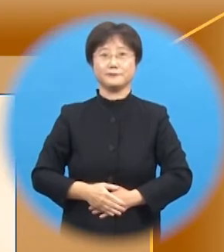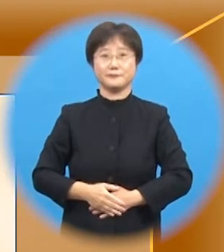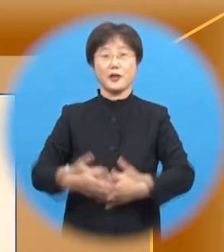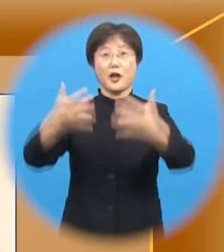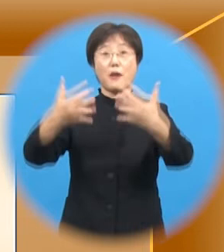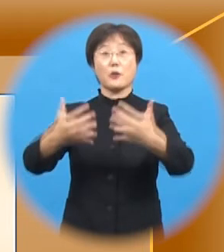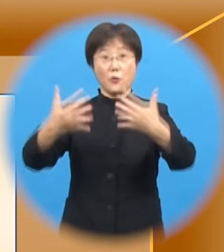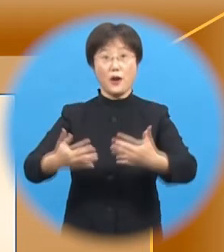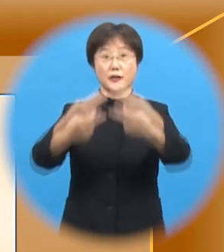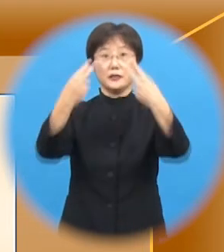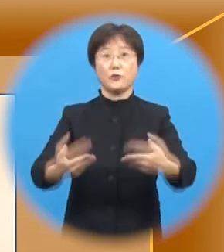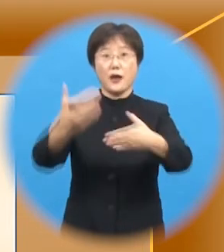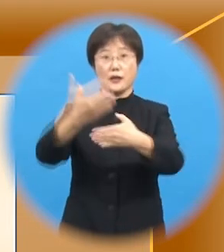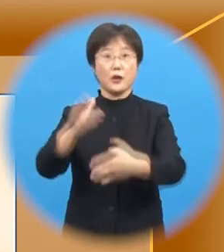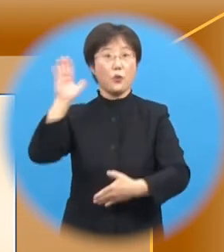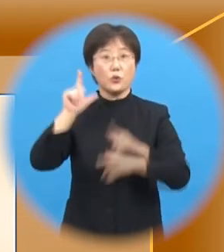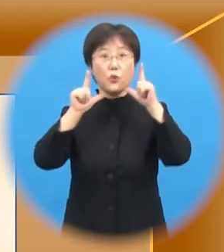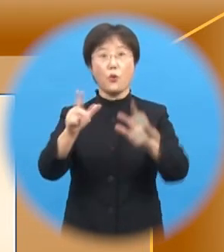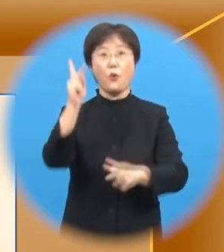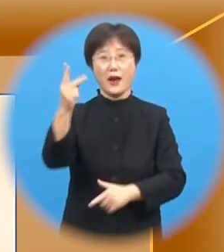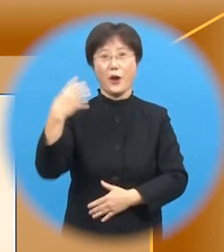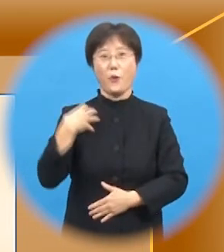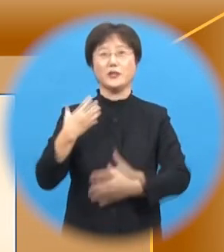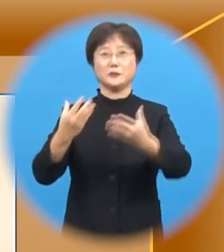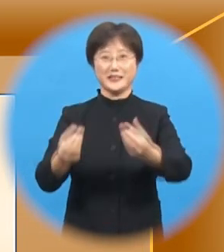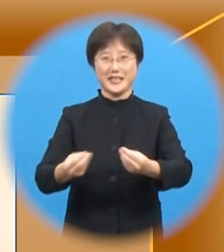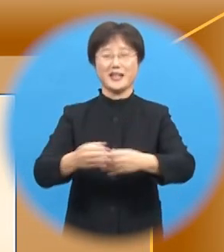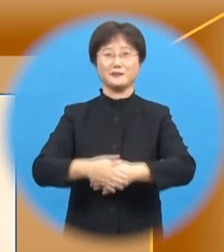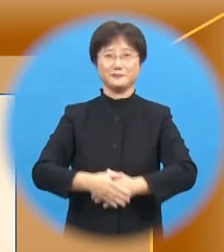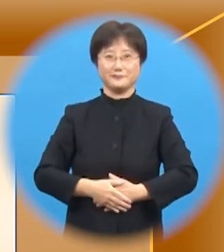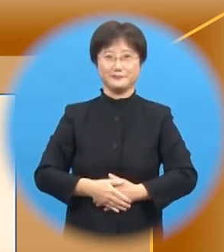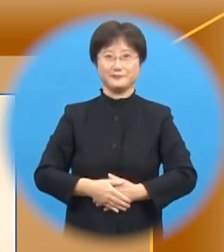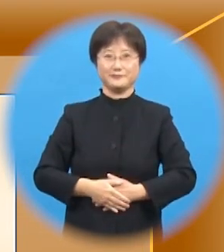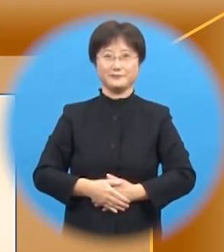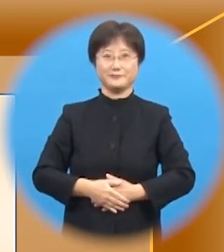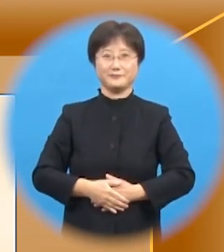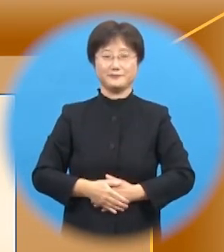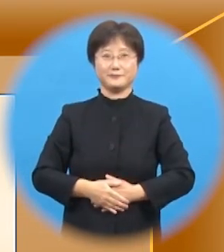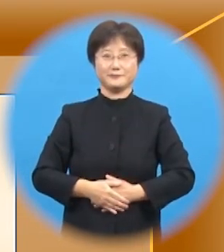この番組は静岡県校長広報課がお送りしました。